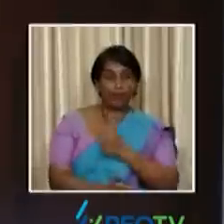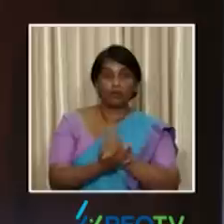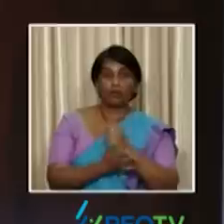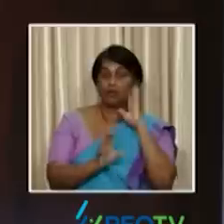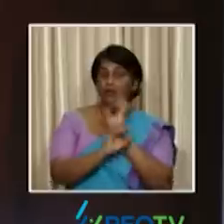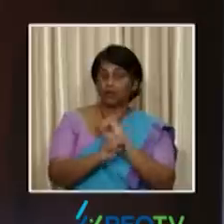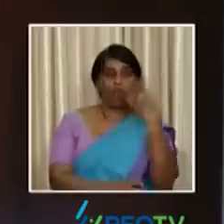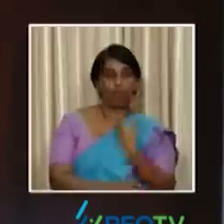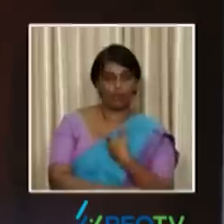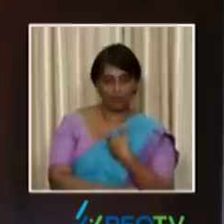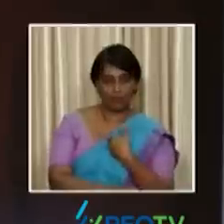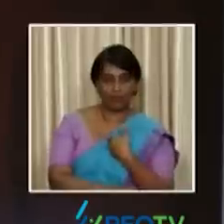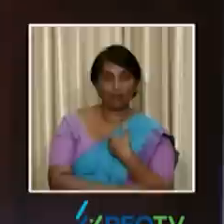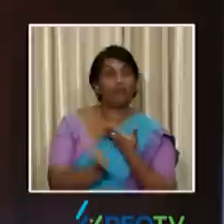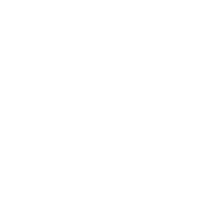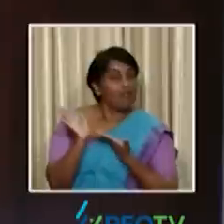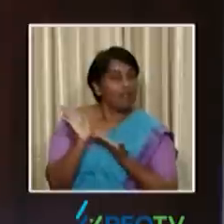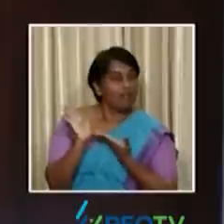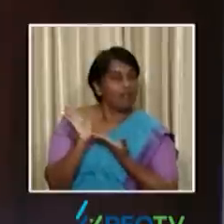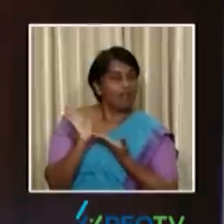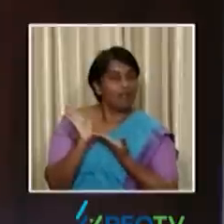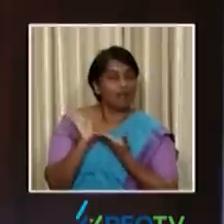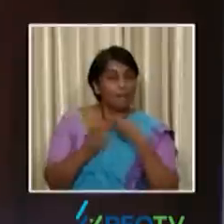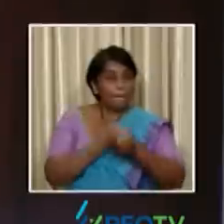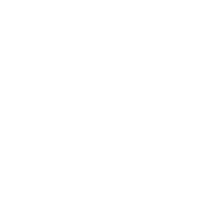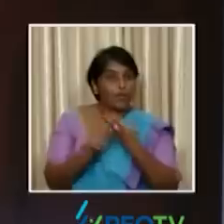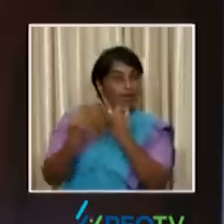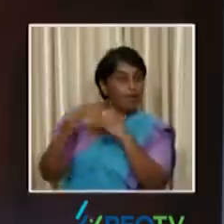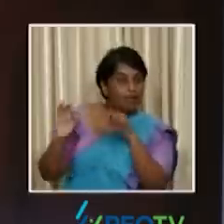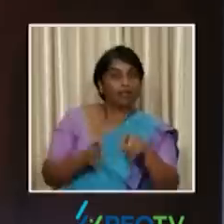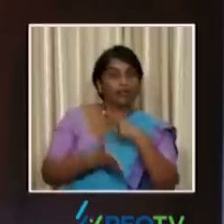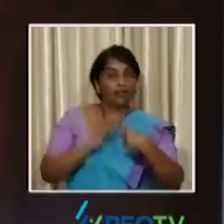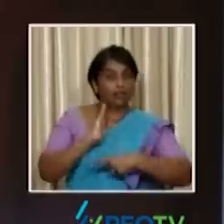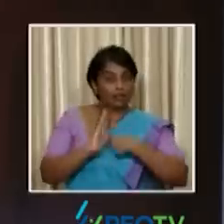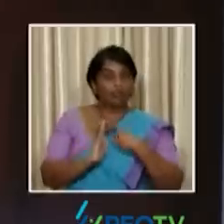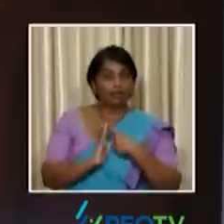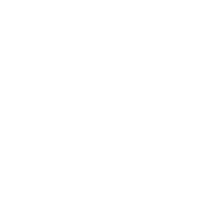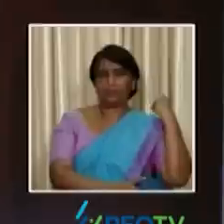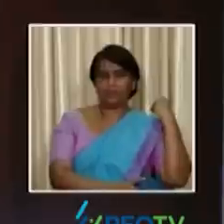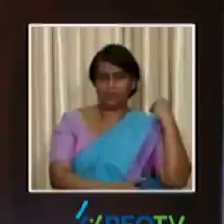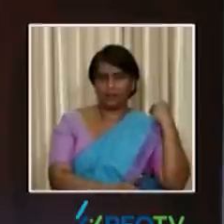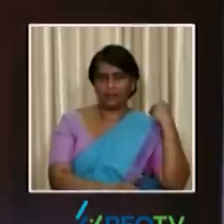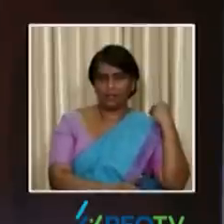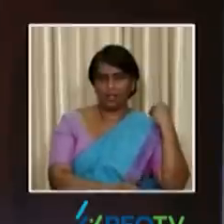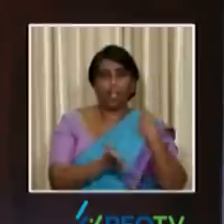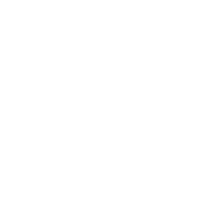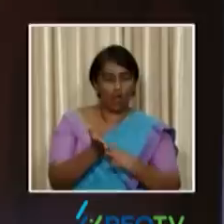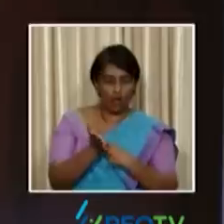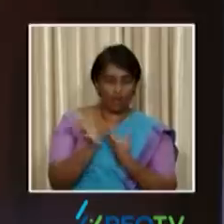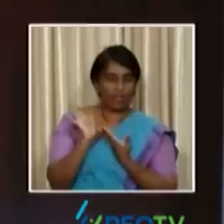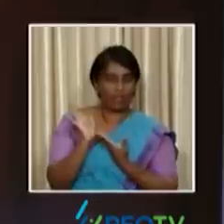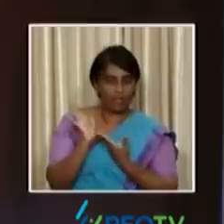जनगत मगे अंक मेन मेघल प्राइमरी डीलर्स बेरन देशीय दया प्रतियोगिता करने में रोहित अबे